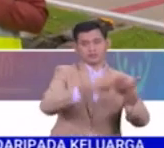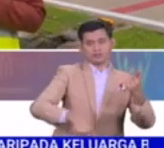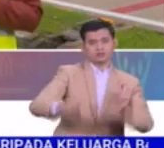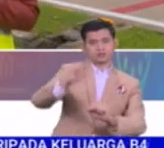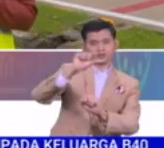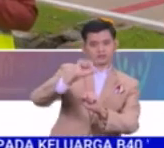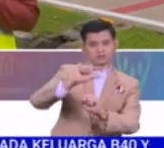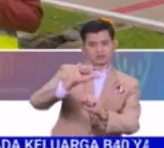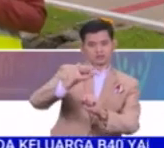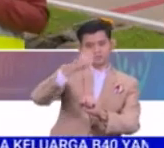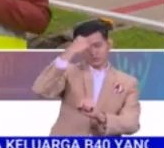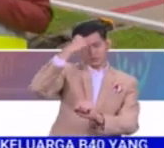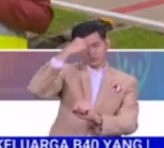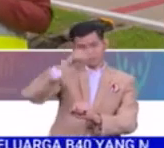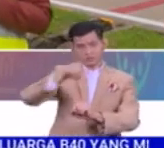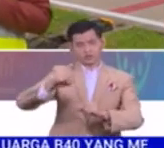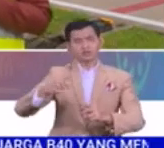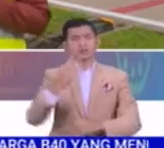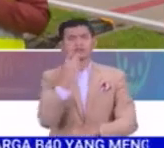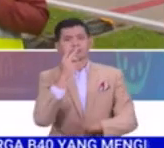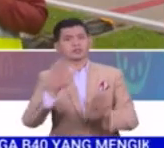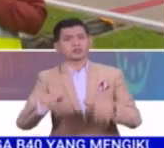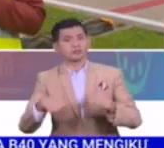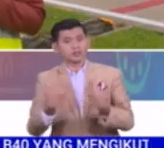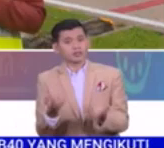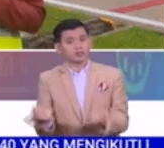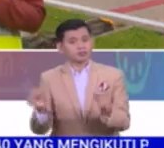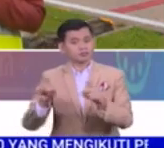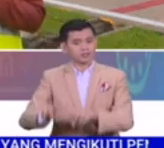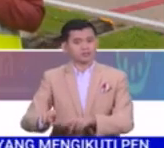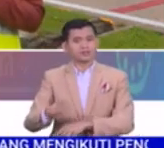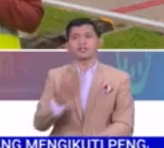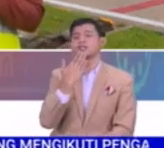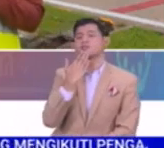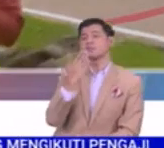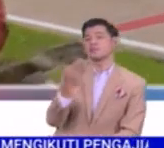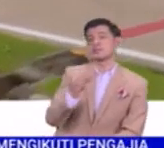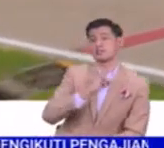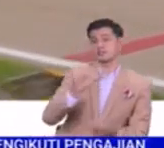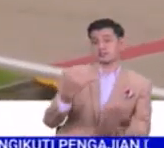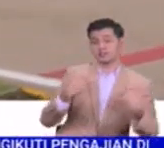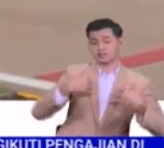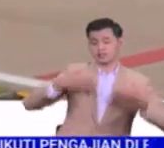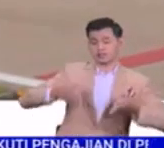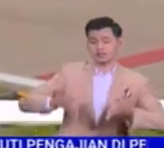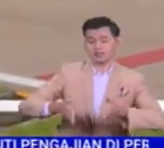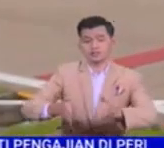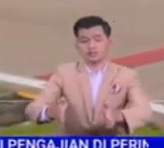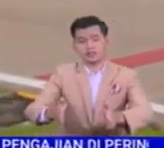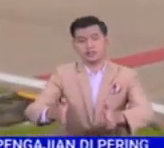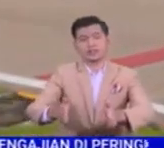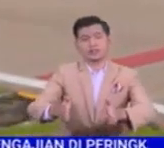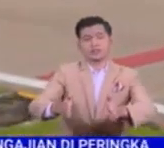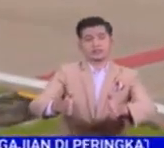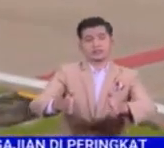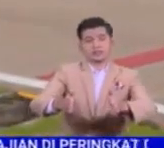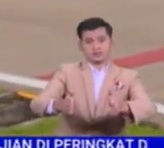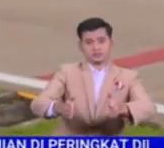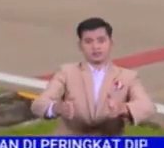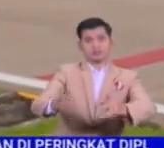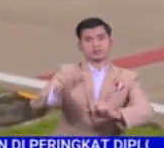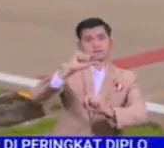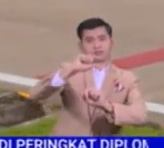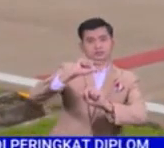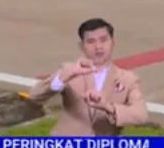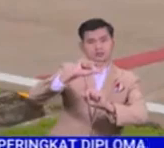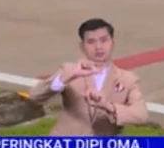bersama Adelia untuk perjalanan tol ke arah Pantai Timur. Silakan Adelia. Saya berada di Plaza Tol Jalan Duta. Saudara, ketika ini saya